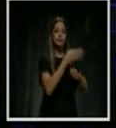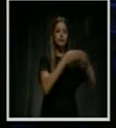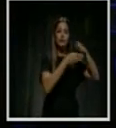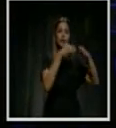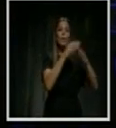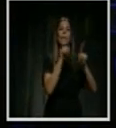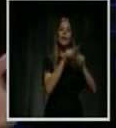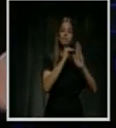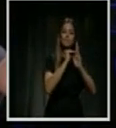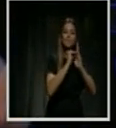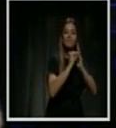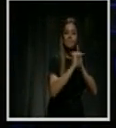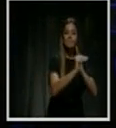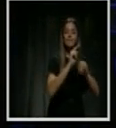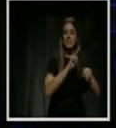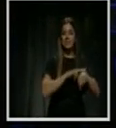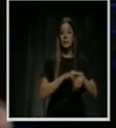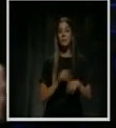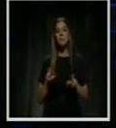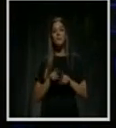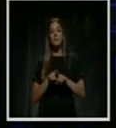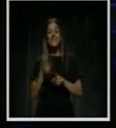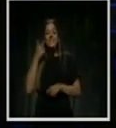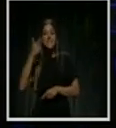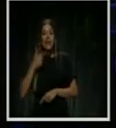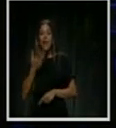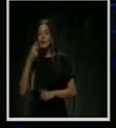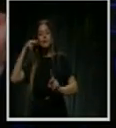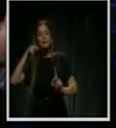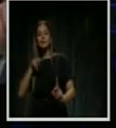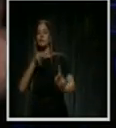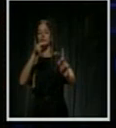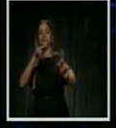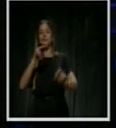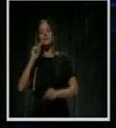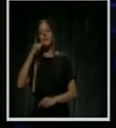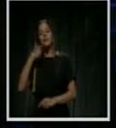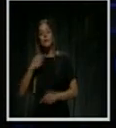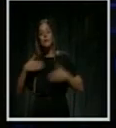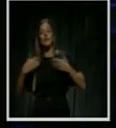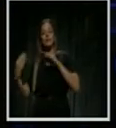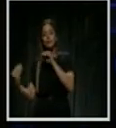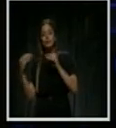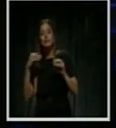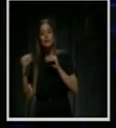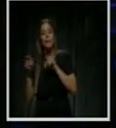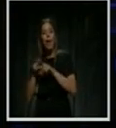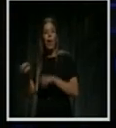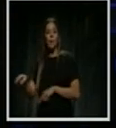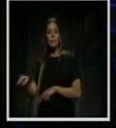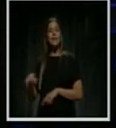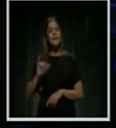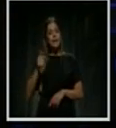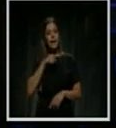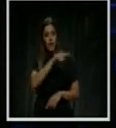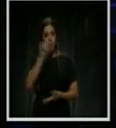tant qawwija taż-żgħażagħ li tant ħadd pjaċir illi nitħaddet magħhom u li determinat li jekk nerġgħu nataw mandat ta' fiduċja b'saħħtu